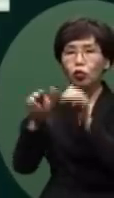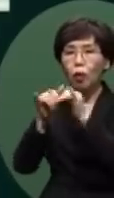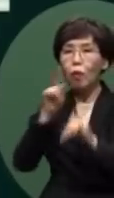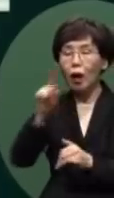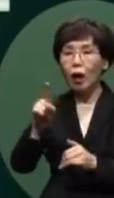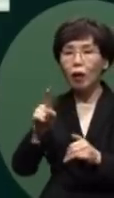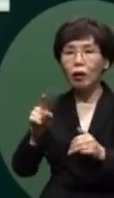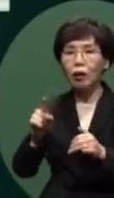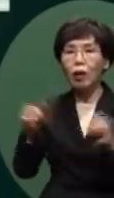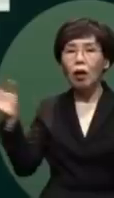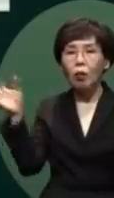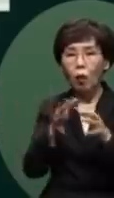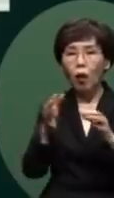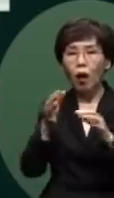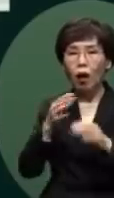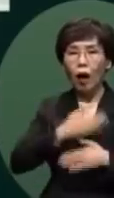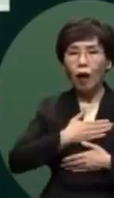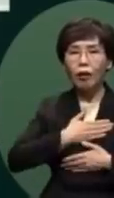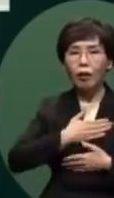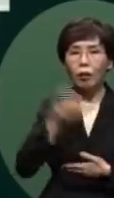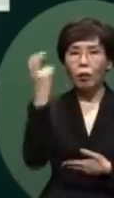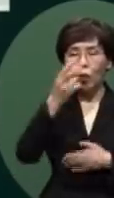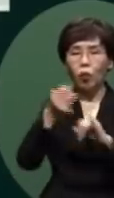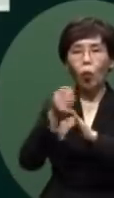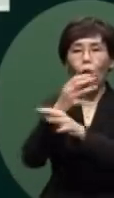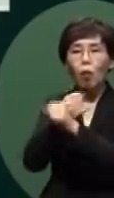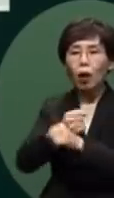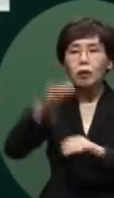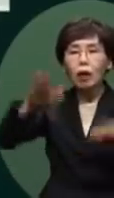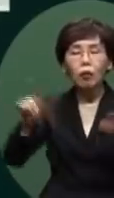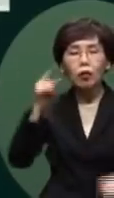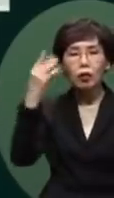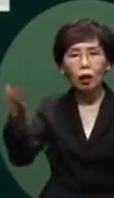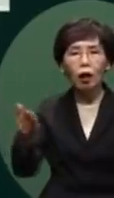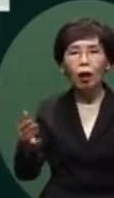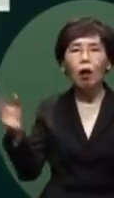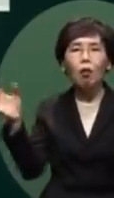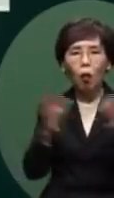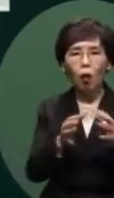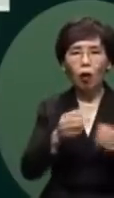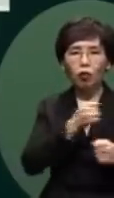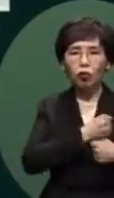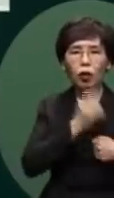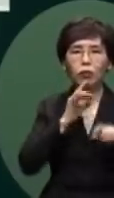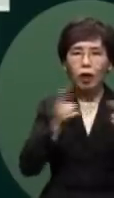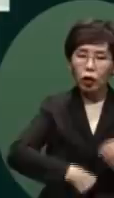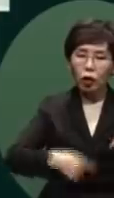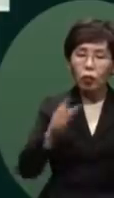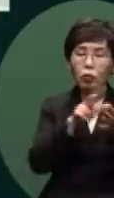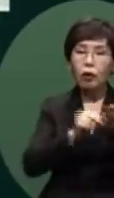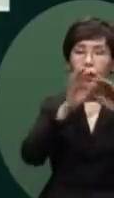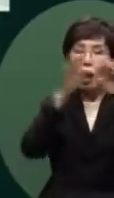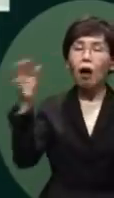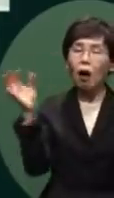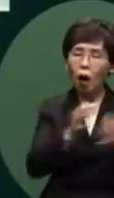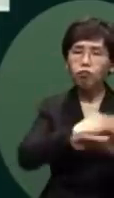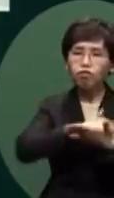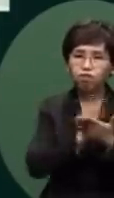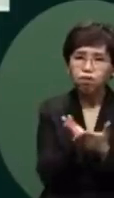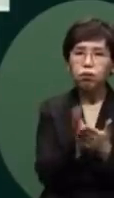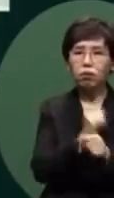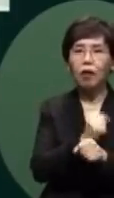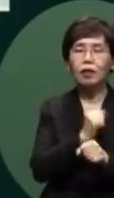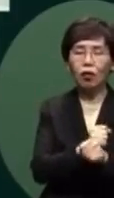있습니까? 포괄이라고 하는 거는 군사 분야만이 아니고 경제, 첨단 기술 이런 거를 다 종합해서